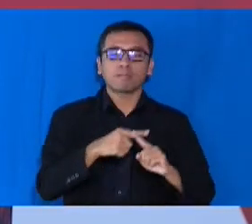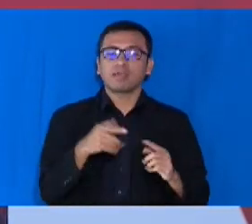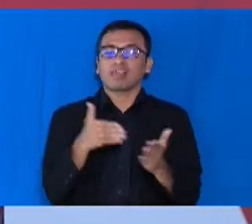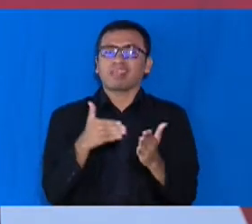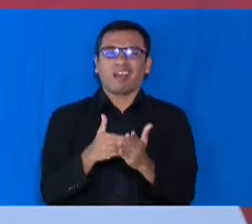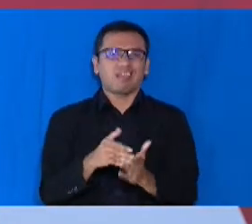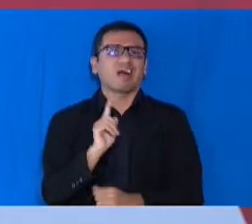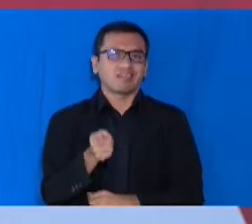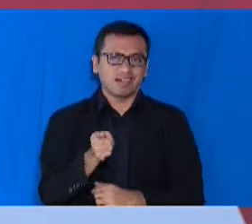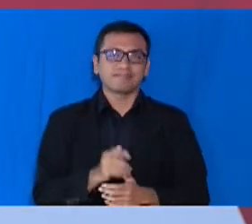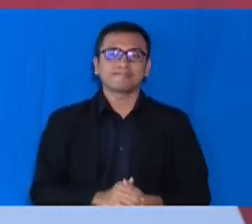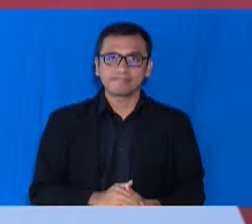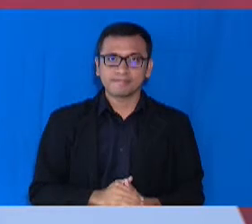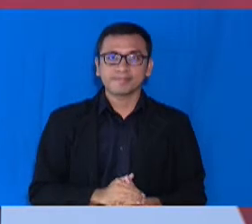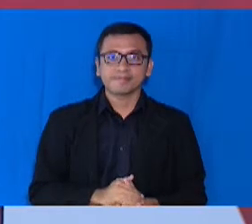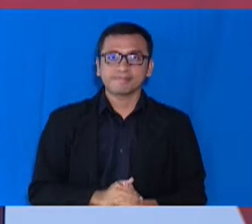Bapak Ibu,